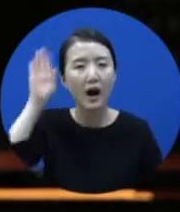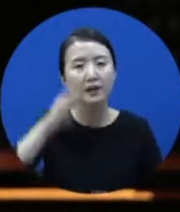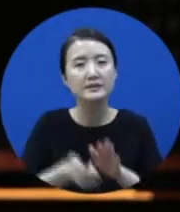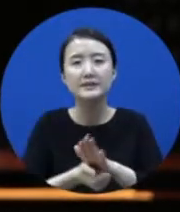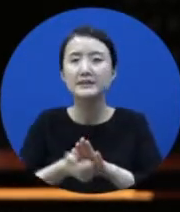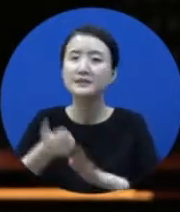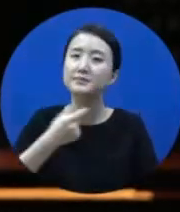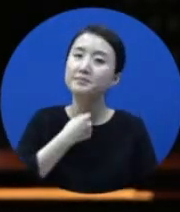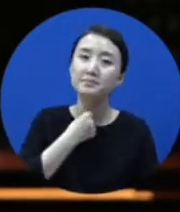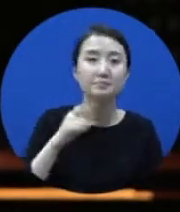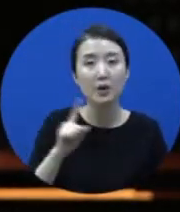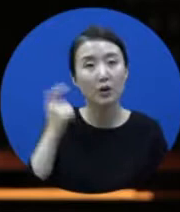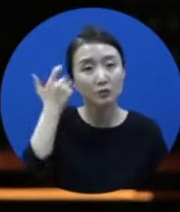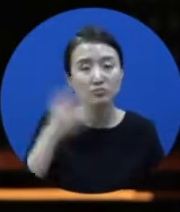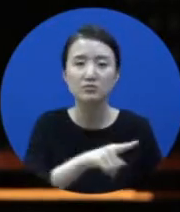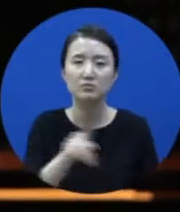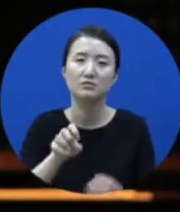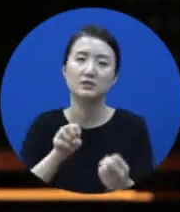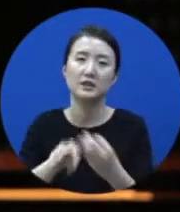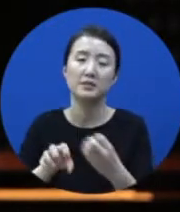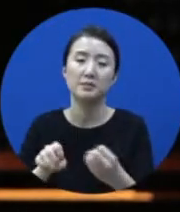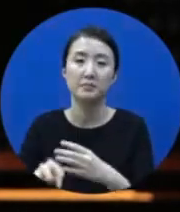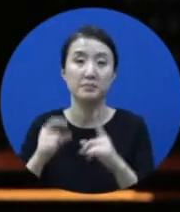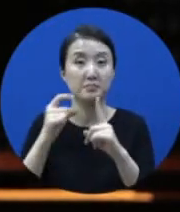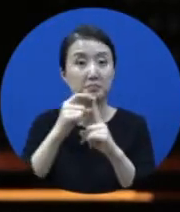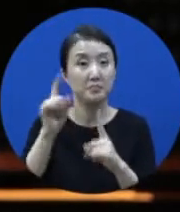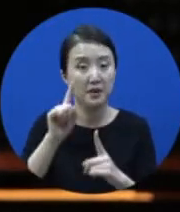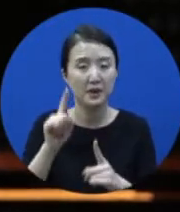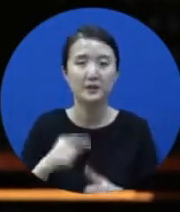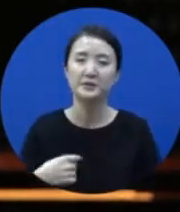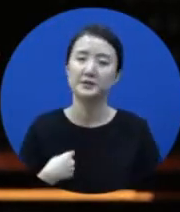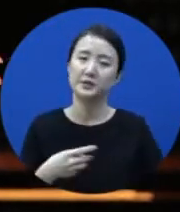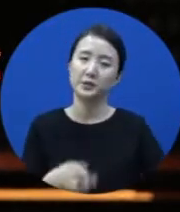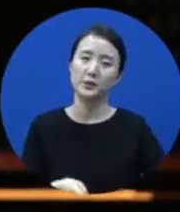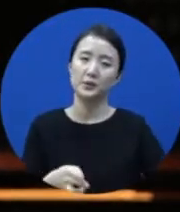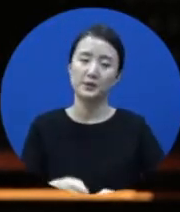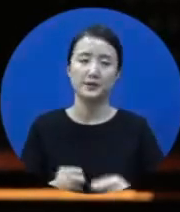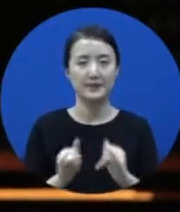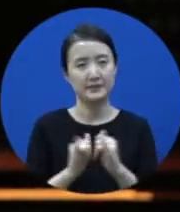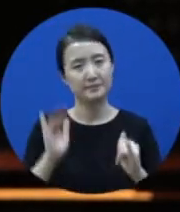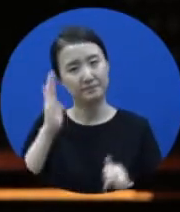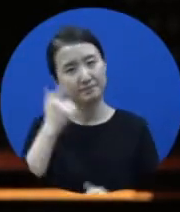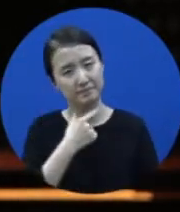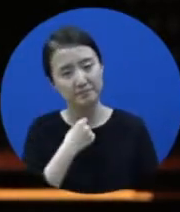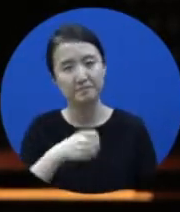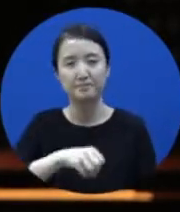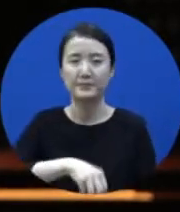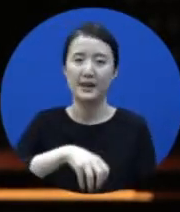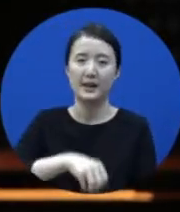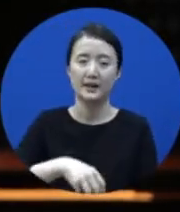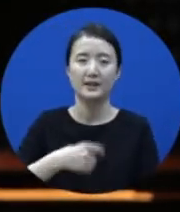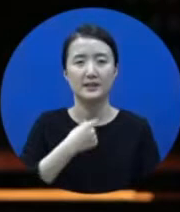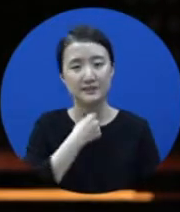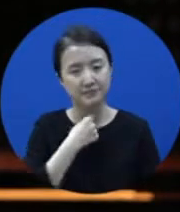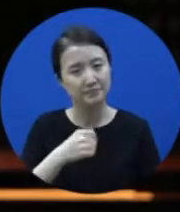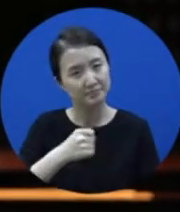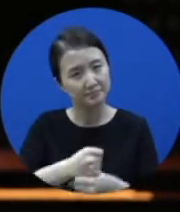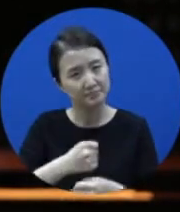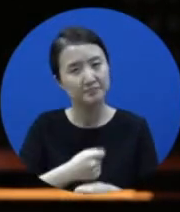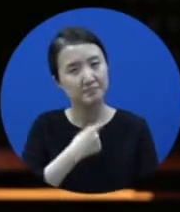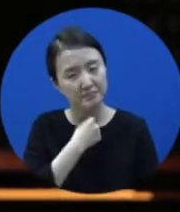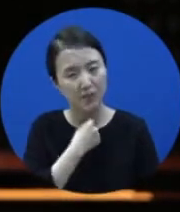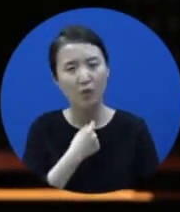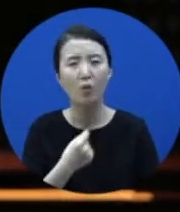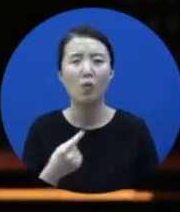대부분의 학생들이 저는 셰프가 되고 싶습니다. 저는 파티셰가 되고 싶습니다. 이런 친구들이 굉장히 많았어요.